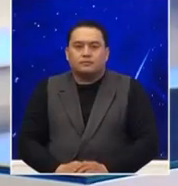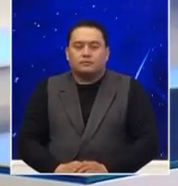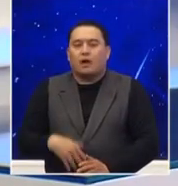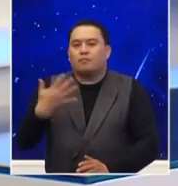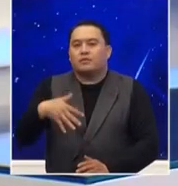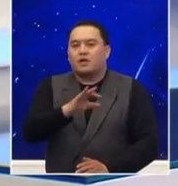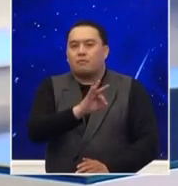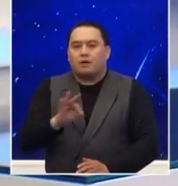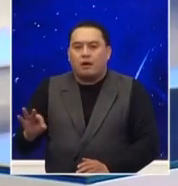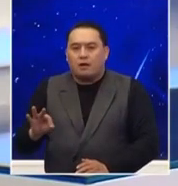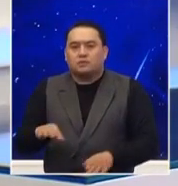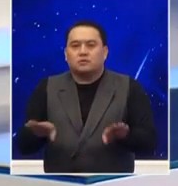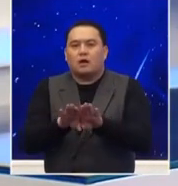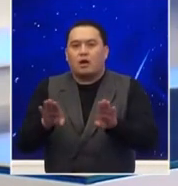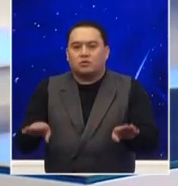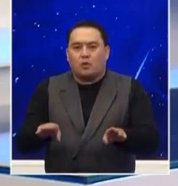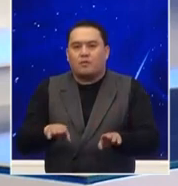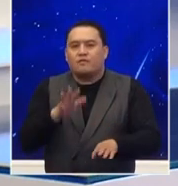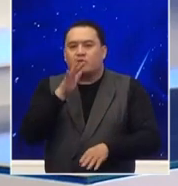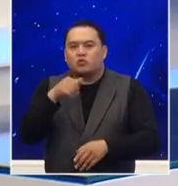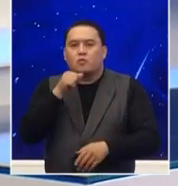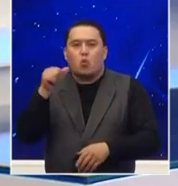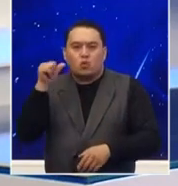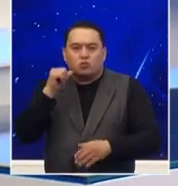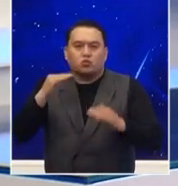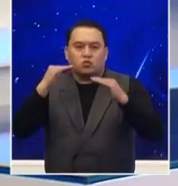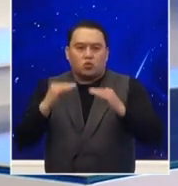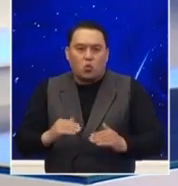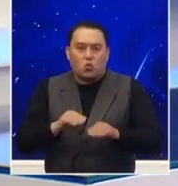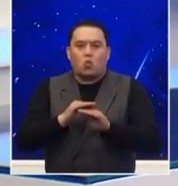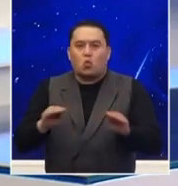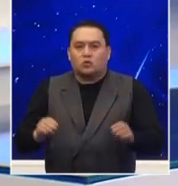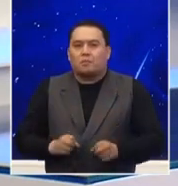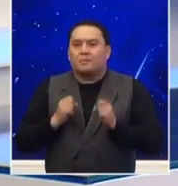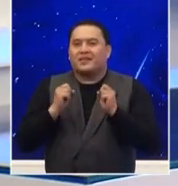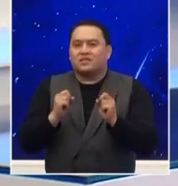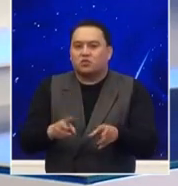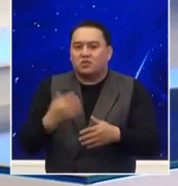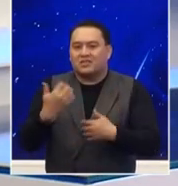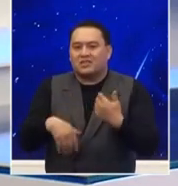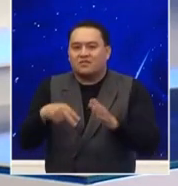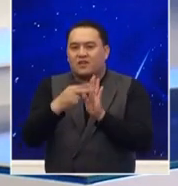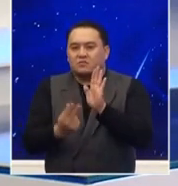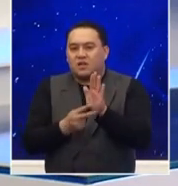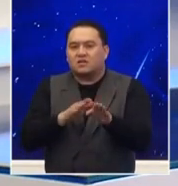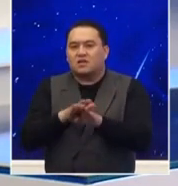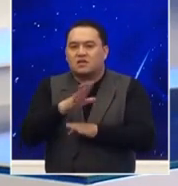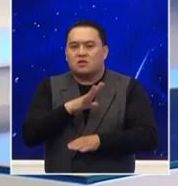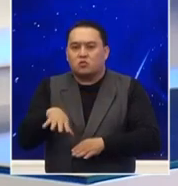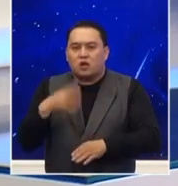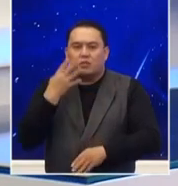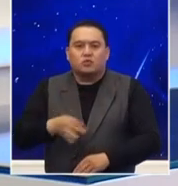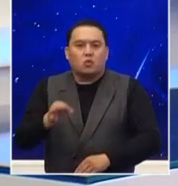На 50% по сравнению с аналогичным периодом прошлого года снижен уровень преступности среди несовершеннолетних детей